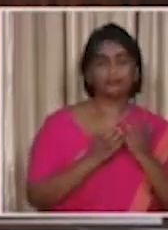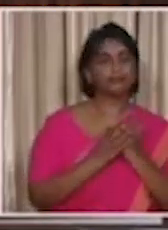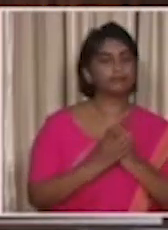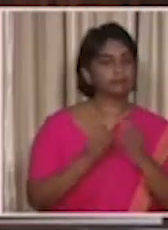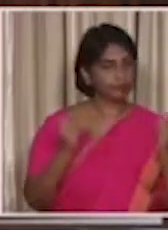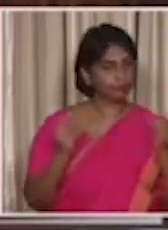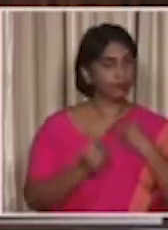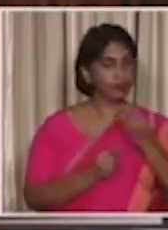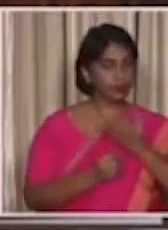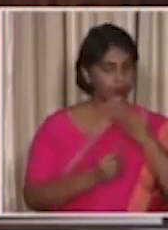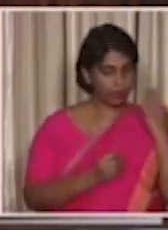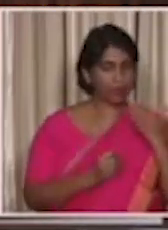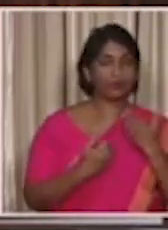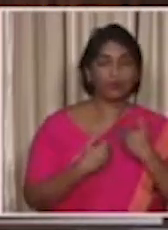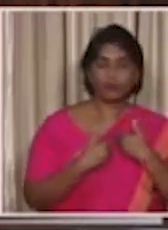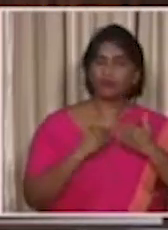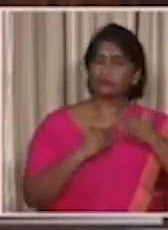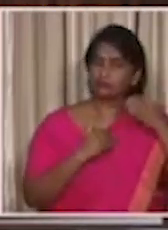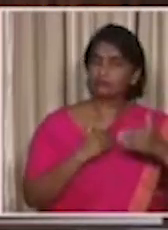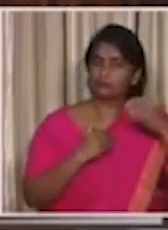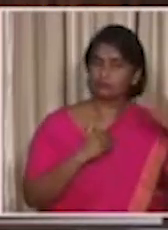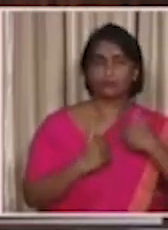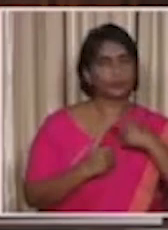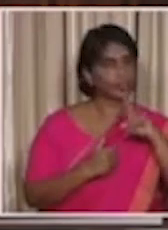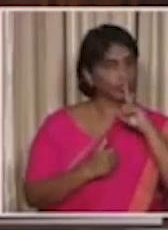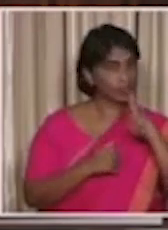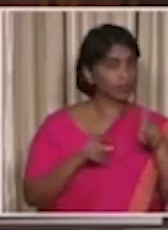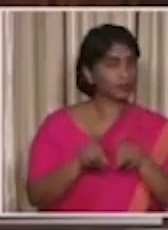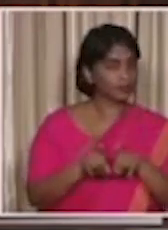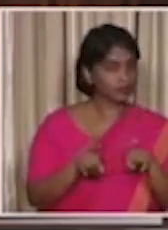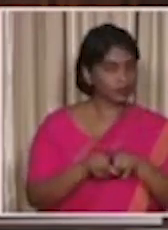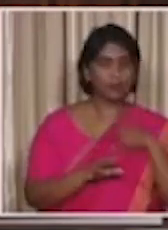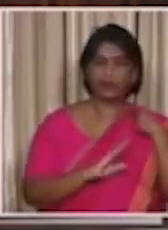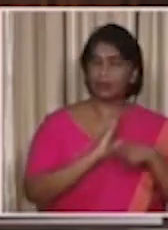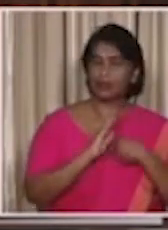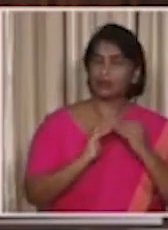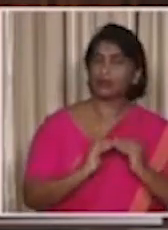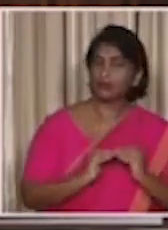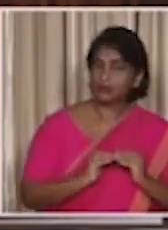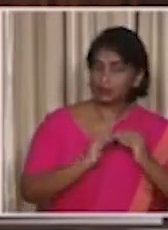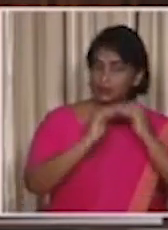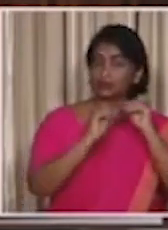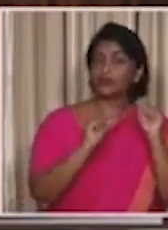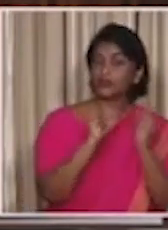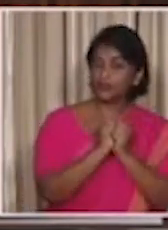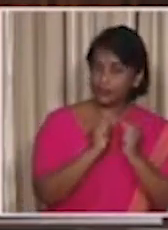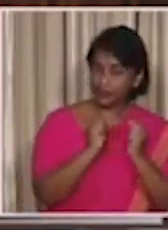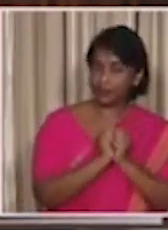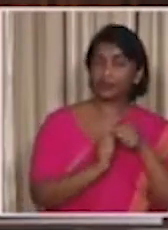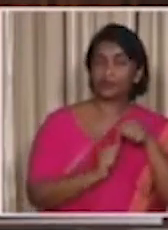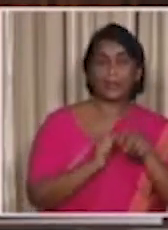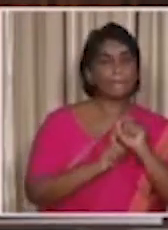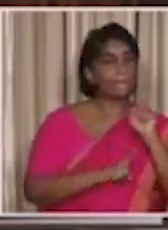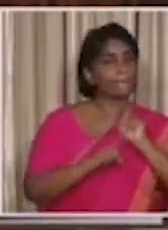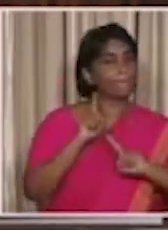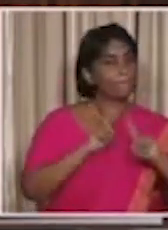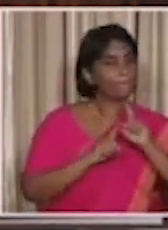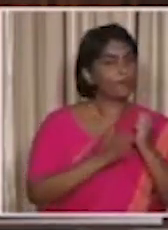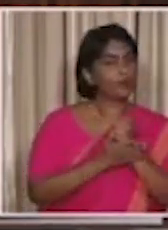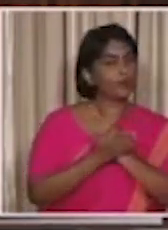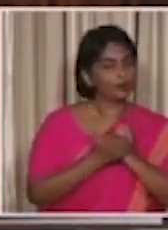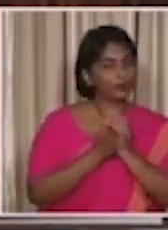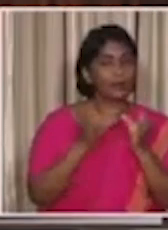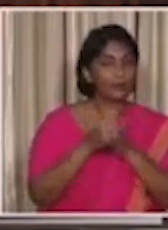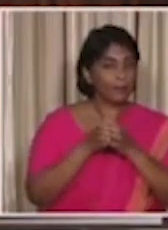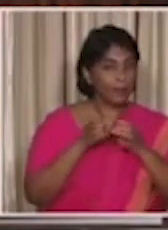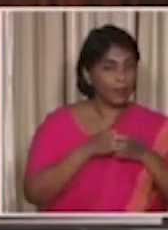අපට පුළුවන්. මම දිගින් දිගටම ඉල්ලා සිටි පරිදි රට ගොඩනැගීමේ සටනට මේ පාර්ලිමේන්තුවේ සියලු පක්ෂ